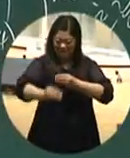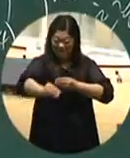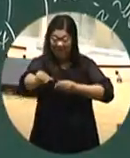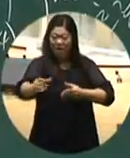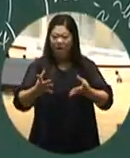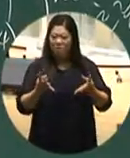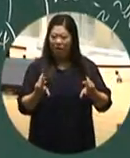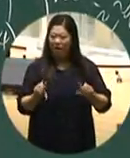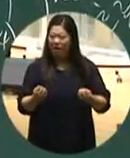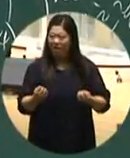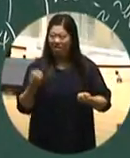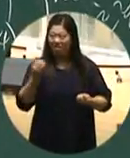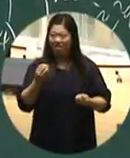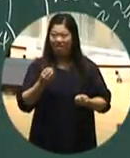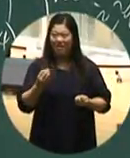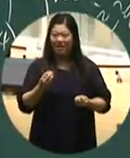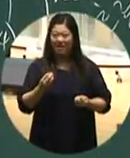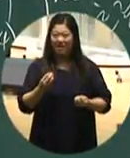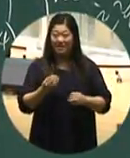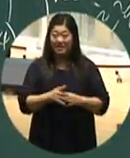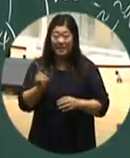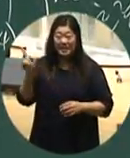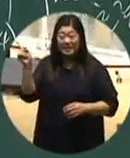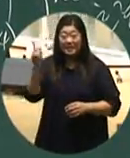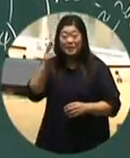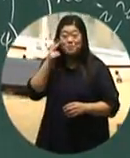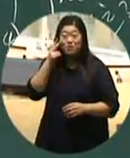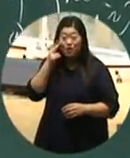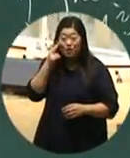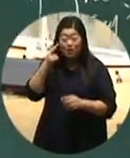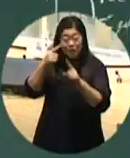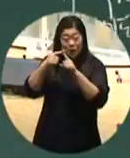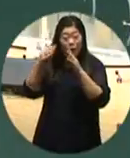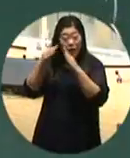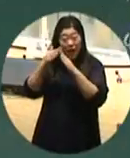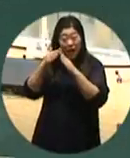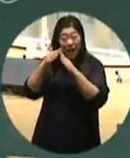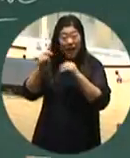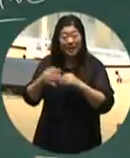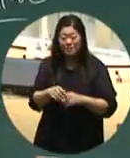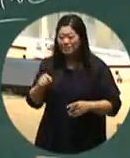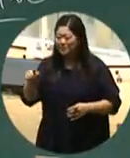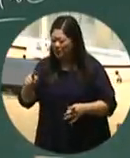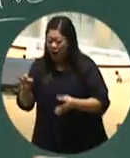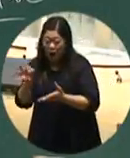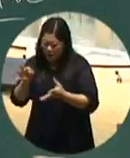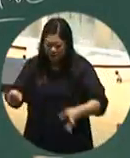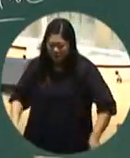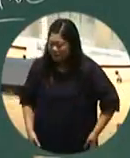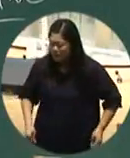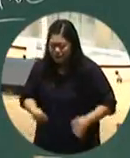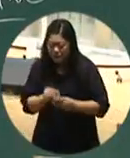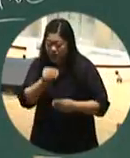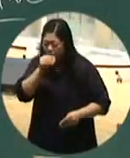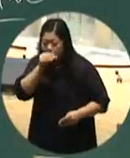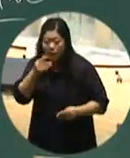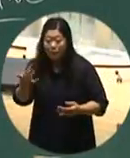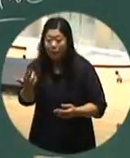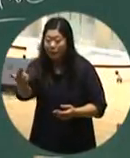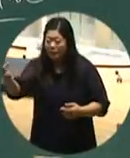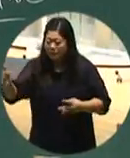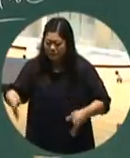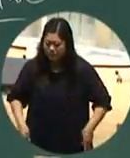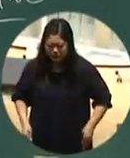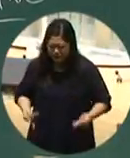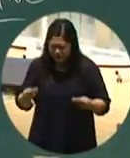there are envelopes everywhere. 미국에 부흥 안 되는 이유가 있어요. 가 보면요 내가 헌금 좀 하려고 봉투 사면 봉투가 없어. No, in America, it's